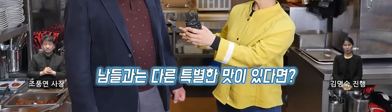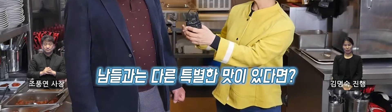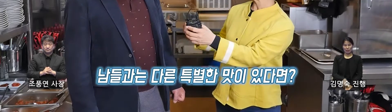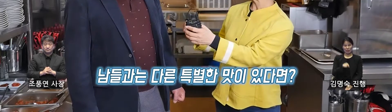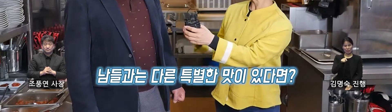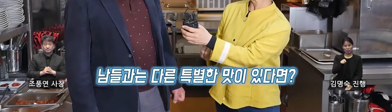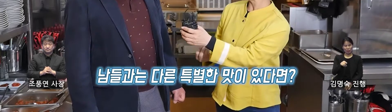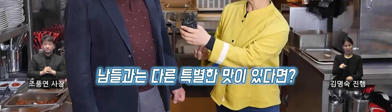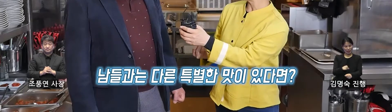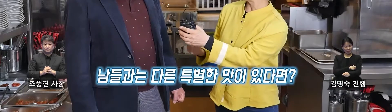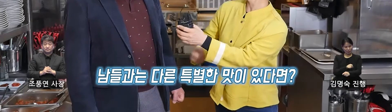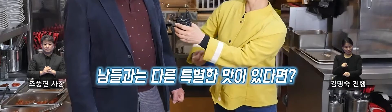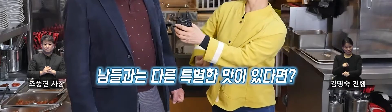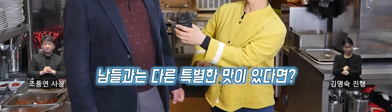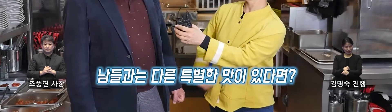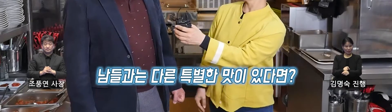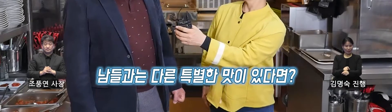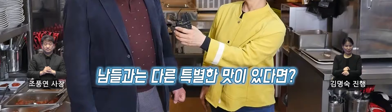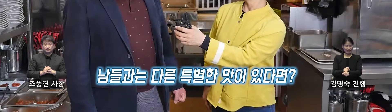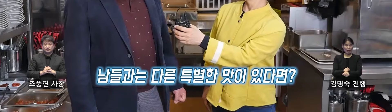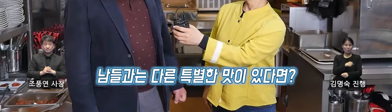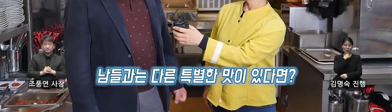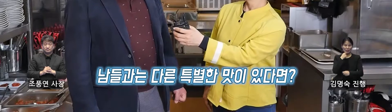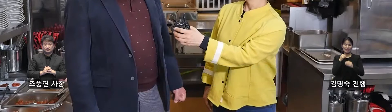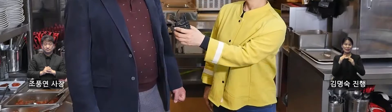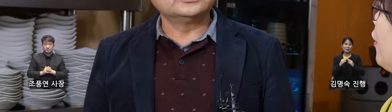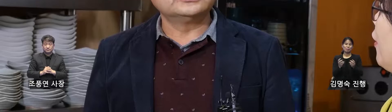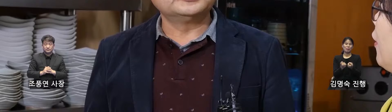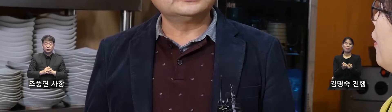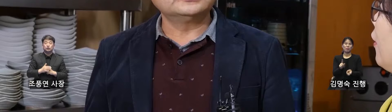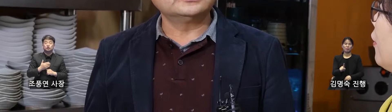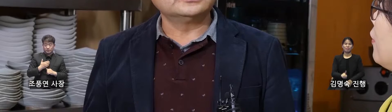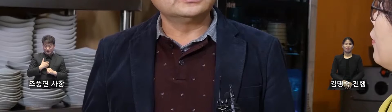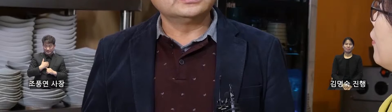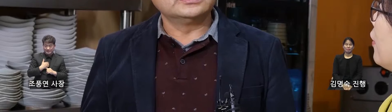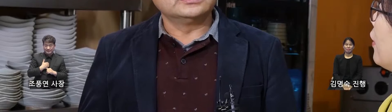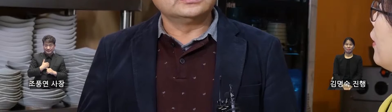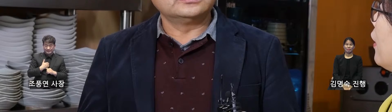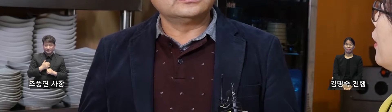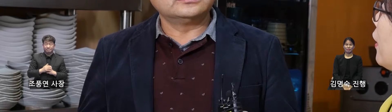집만의 어떤 특별한 맛이 있을까요? 저희 집은